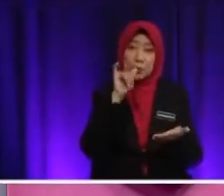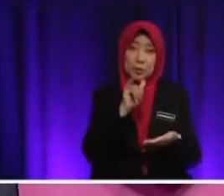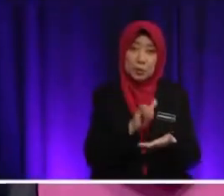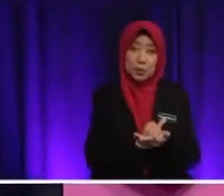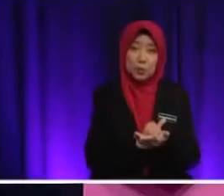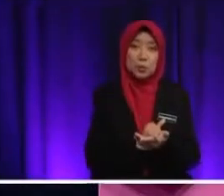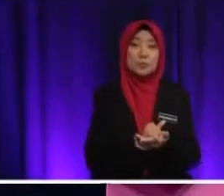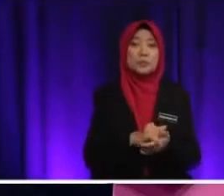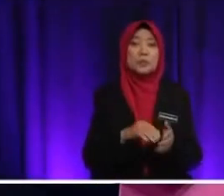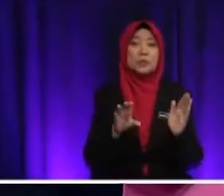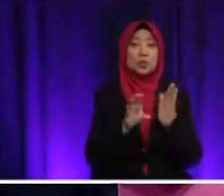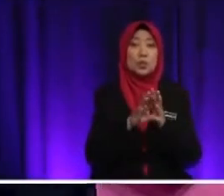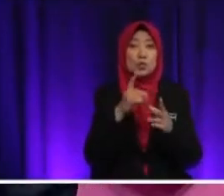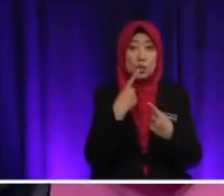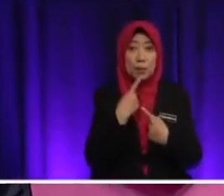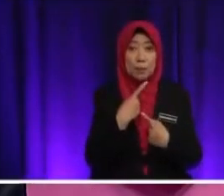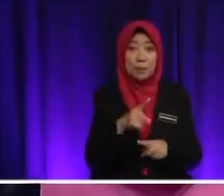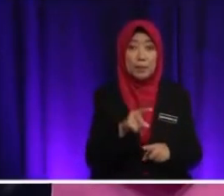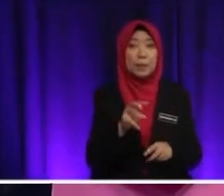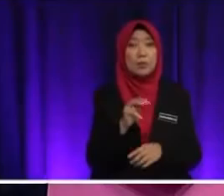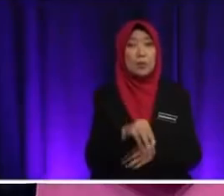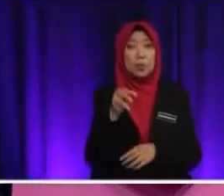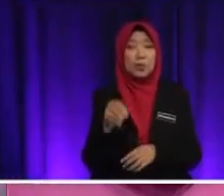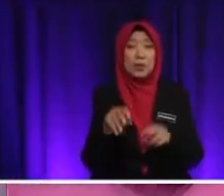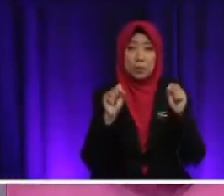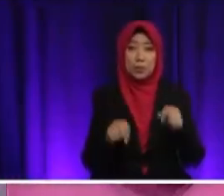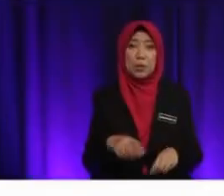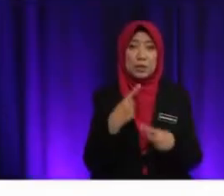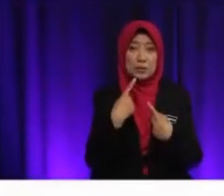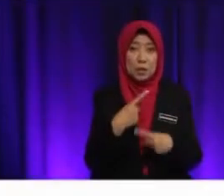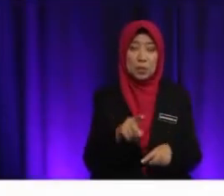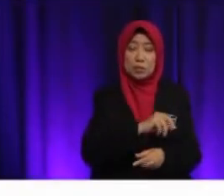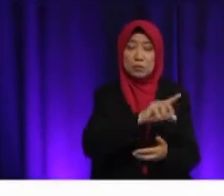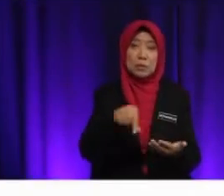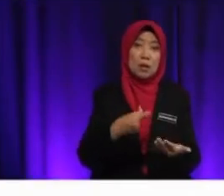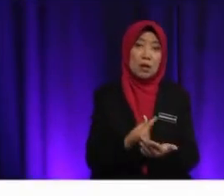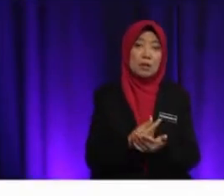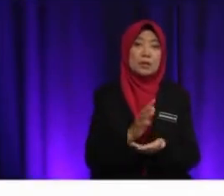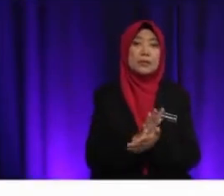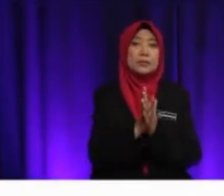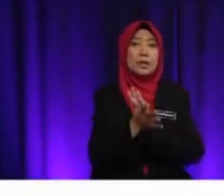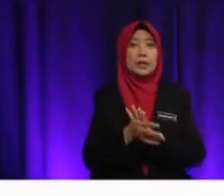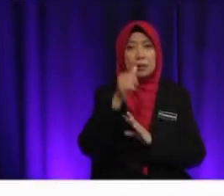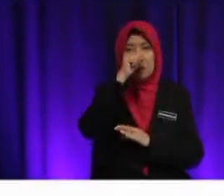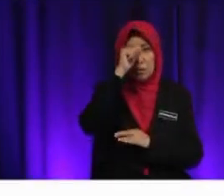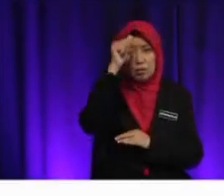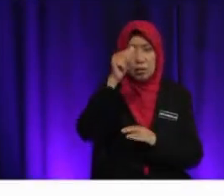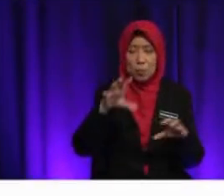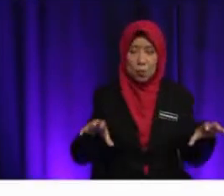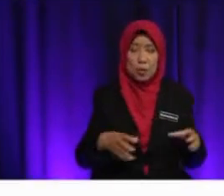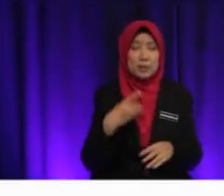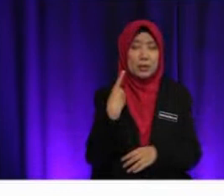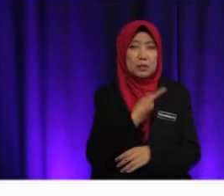akan bagikan contoh jawapan yang boleh dijawab oleh murid. Tak macam tadilah. Segala kejadian dan ciptaan Allah menjadikan kita lebih yakin. Mungkin ada jawapan